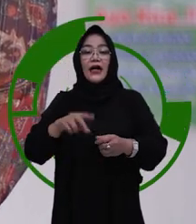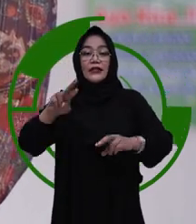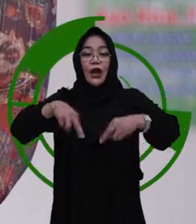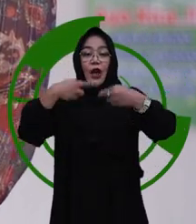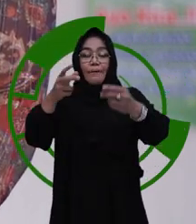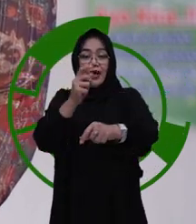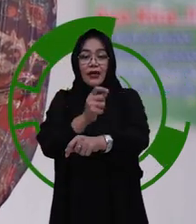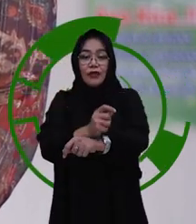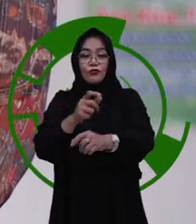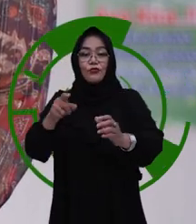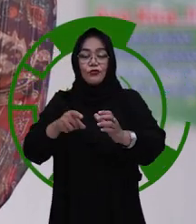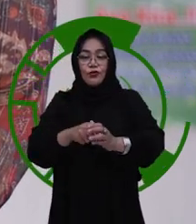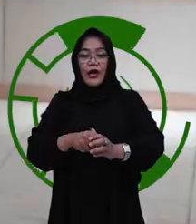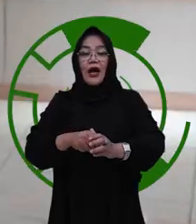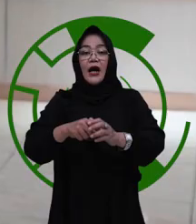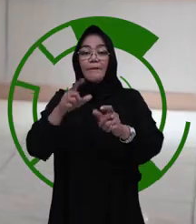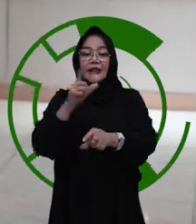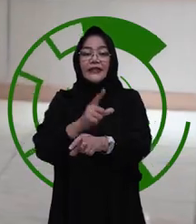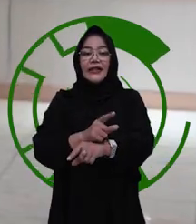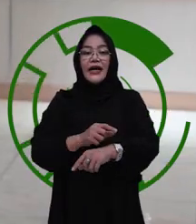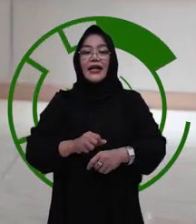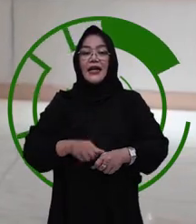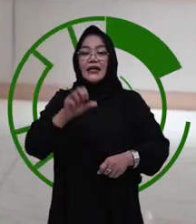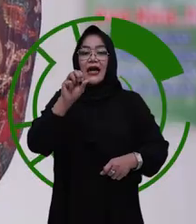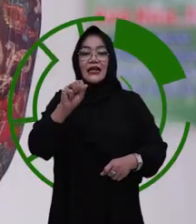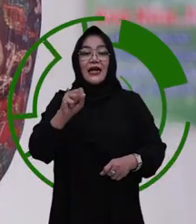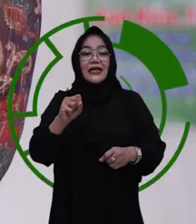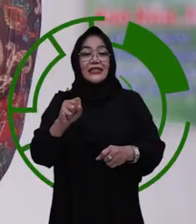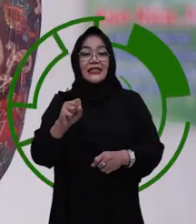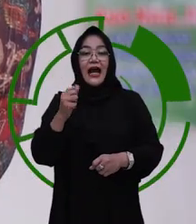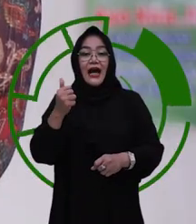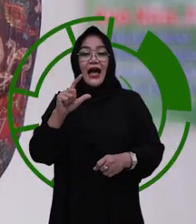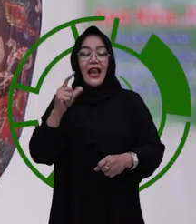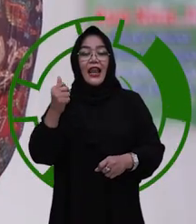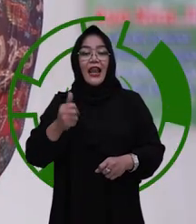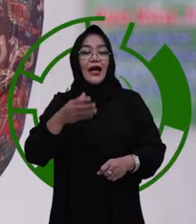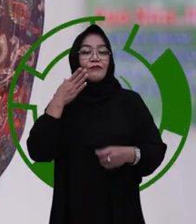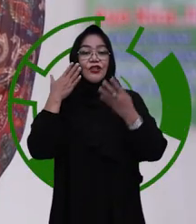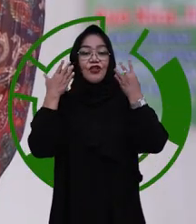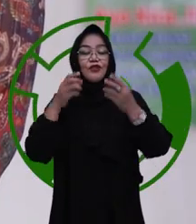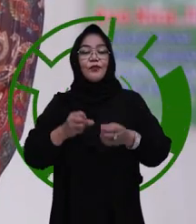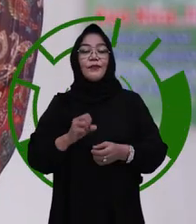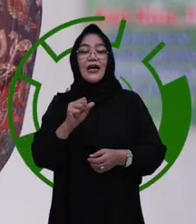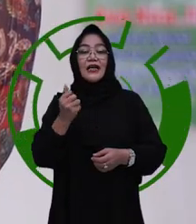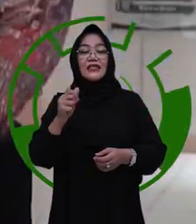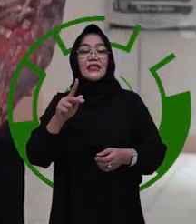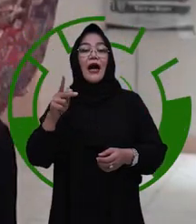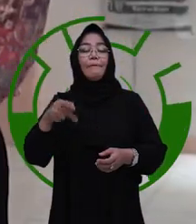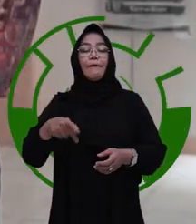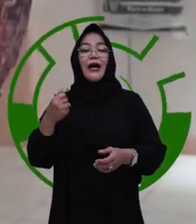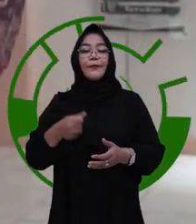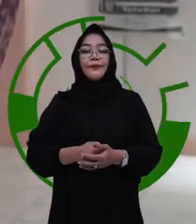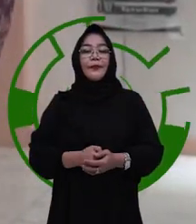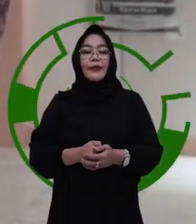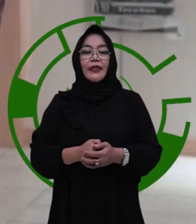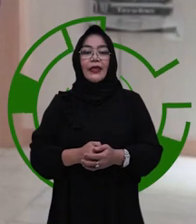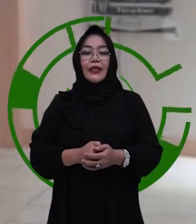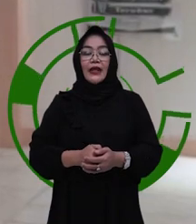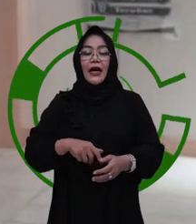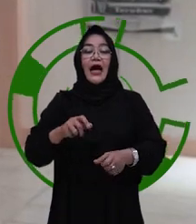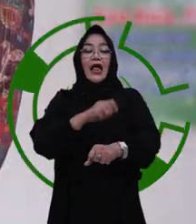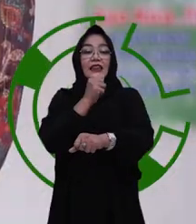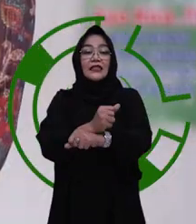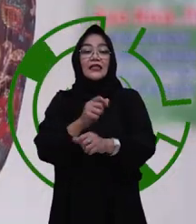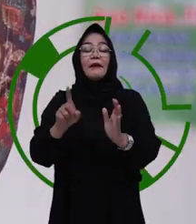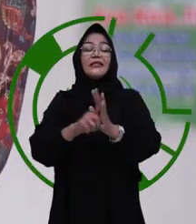menjalankan 3S, yaitu salam, senyum, dan sapa. Protokol kesehatan sangat diterapkan sangat ketat. Tetap